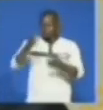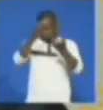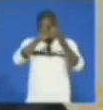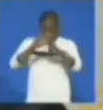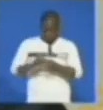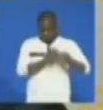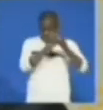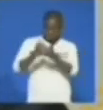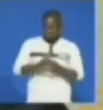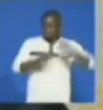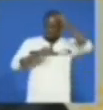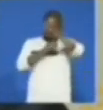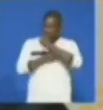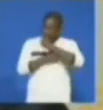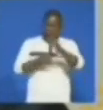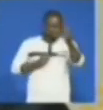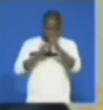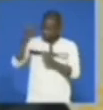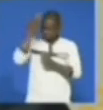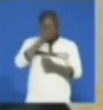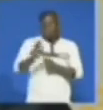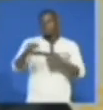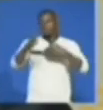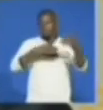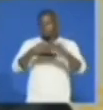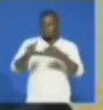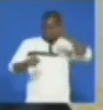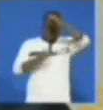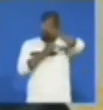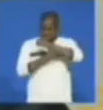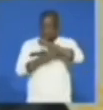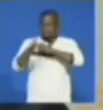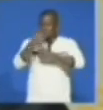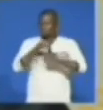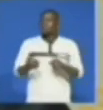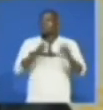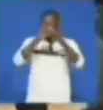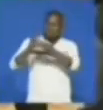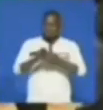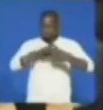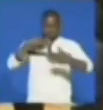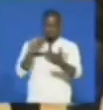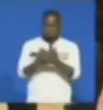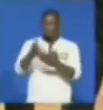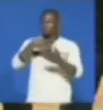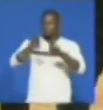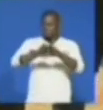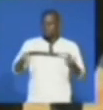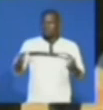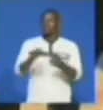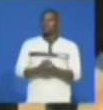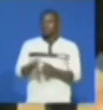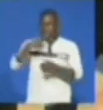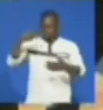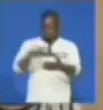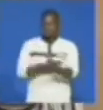coopération plus que jamais afin de défendre le multilatéralisme et le principe d'ouverture. Un nouveau départ qui va